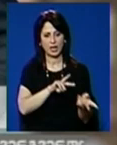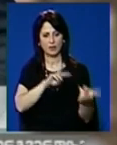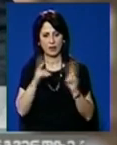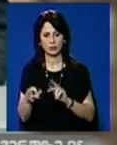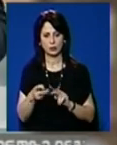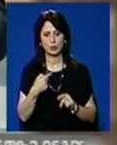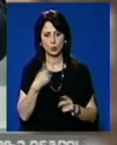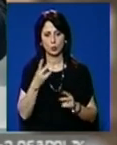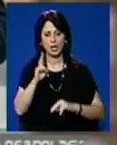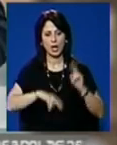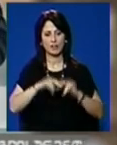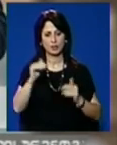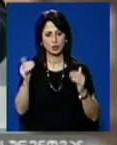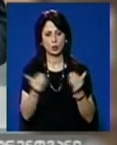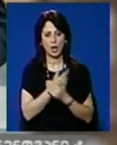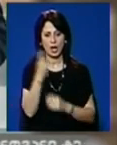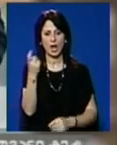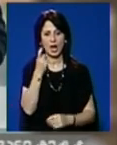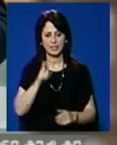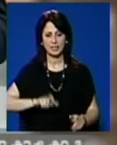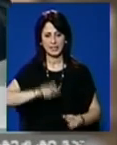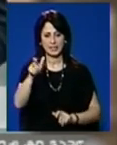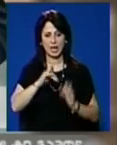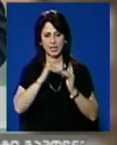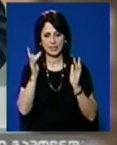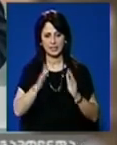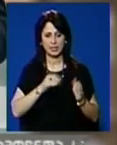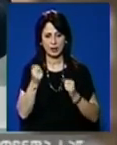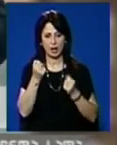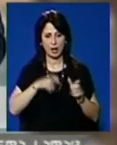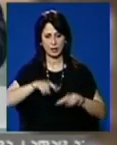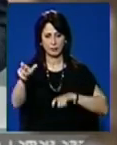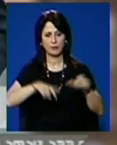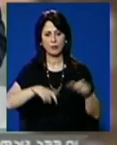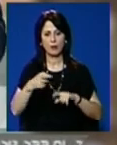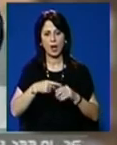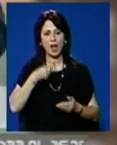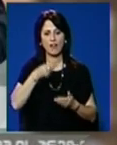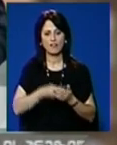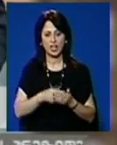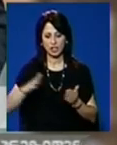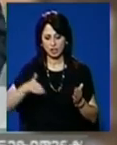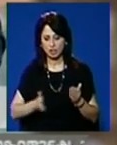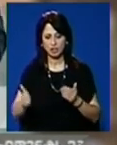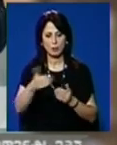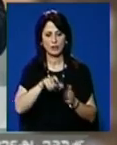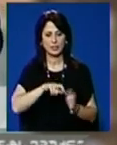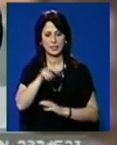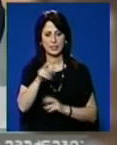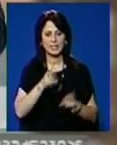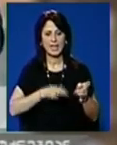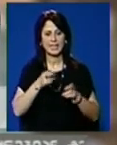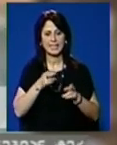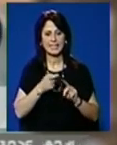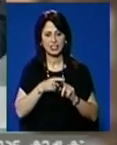და ამისთვის უნდა ავაშენოთ ახალი ხარისხიანი გზები, ხიდები და ესტაკადები. ხისიერად აღვადგინოთ შემოვლითი გზისმშენებლობის და